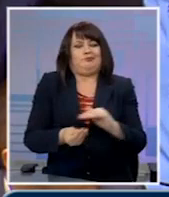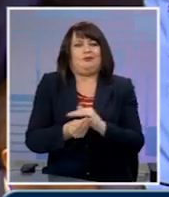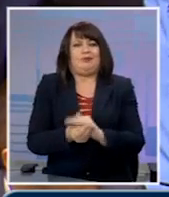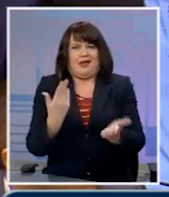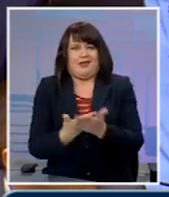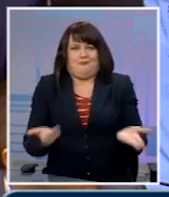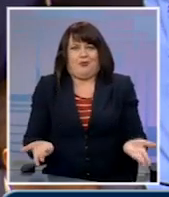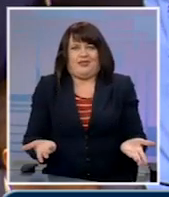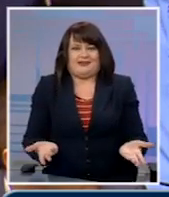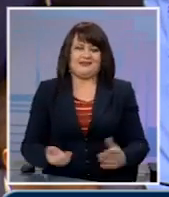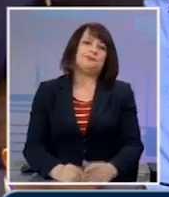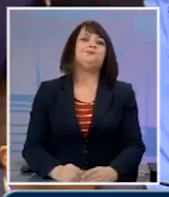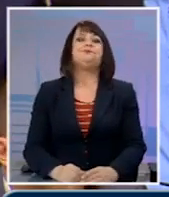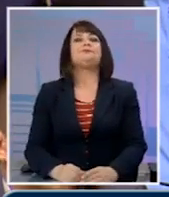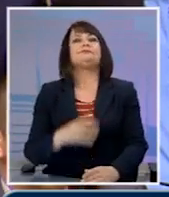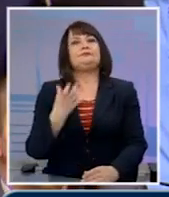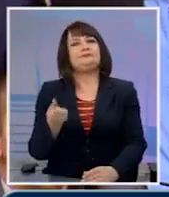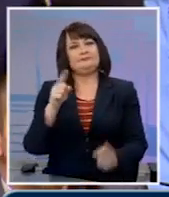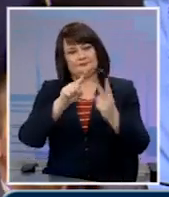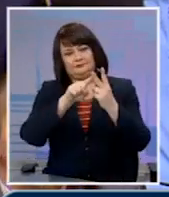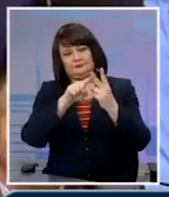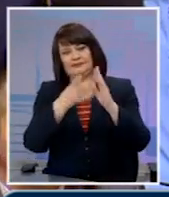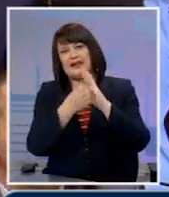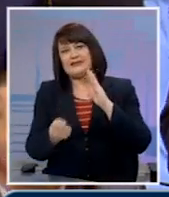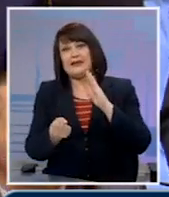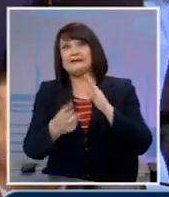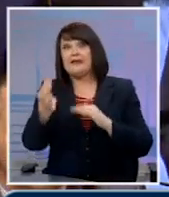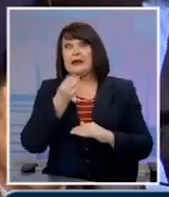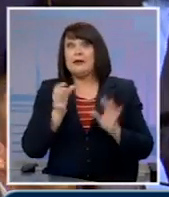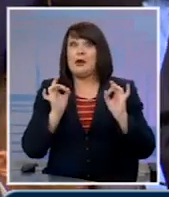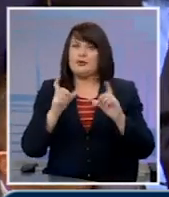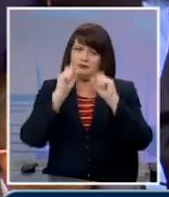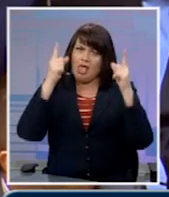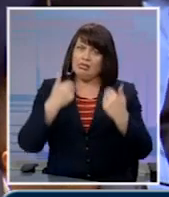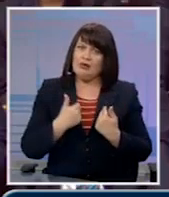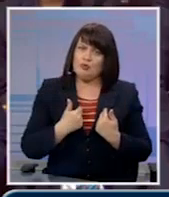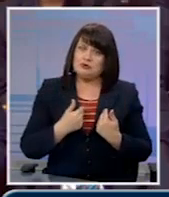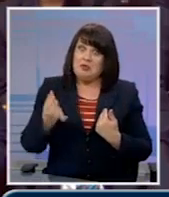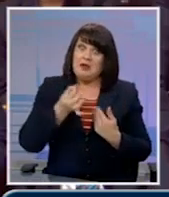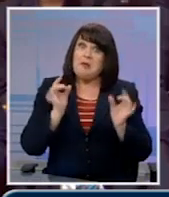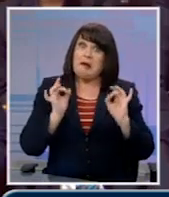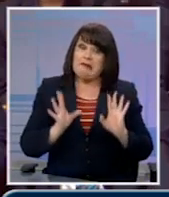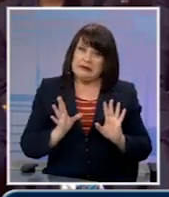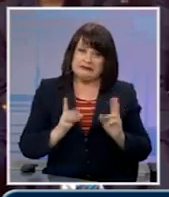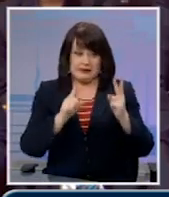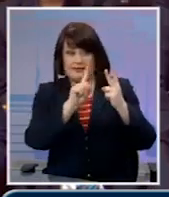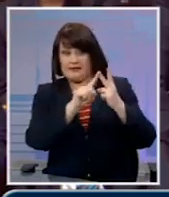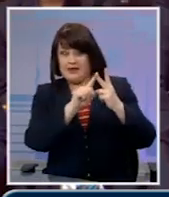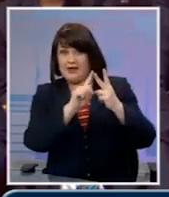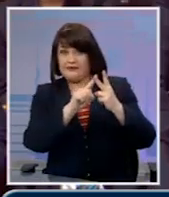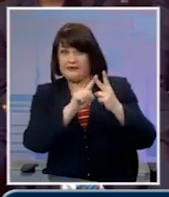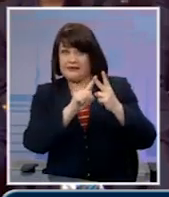υπάρχει όμως και μία άλλη εξαίρεση που δεν επισημάνθηκε από κανέναν και η οποία μου κανε μεγάλη εντύπωση υπάρχει επίσης